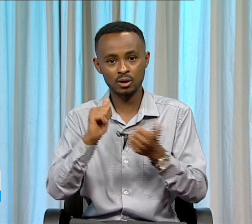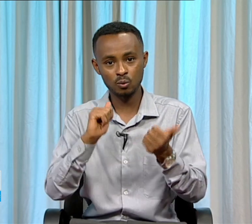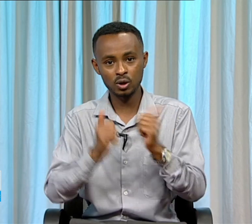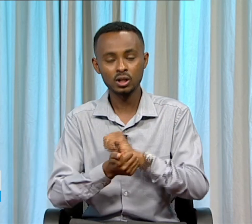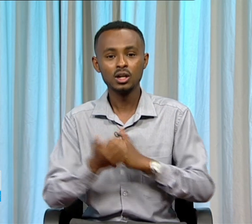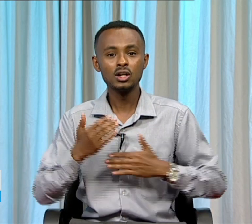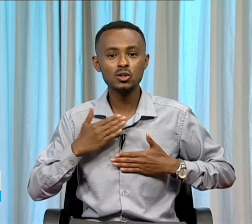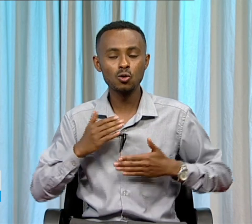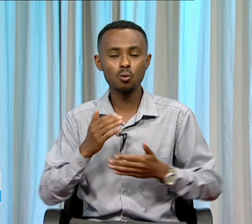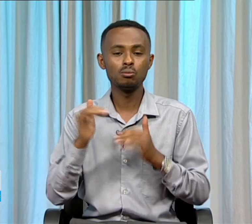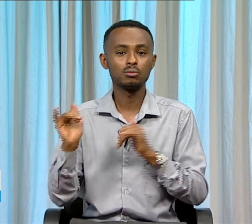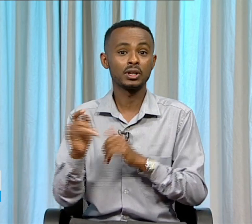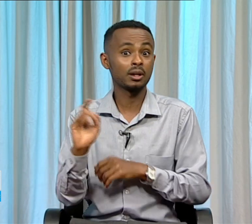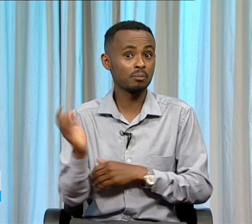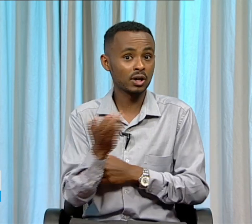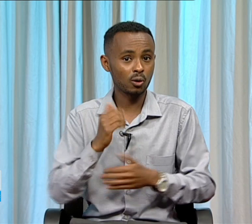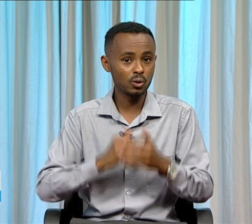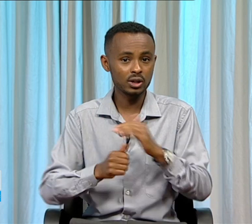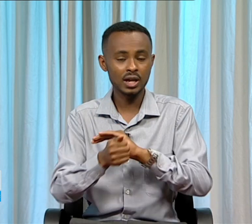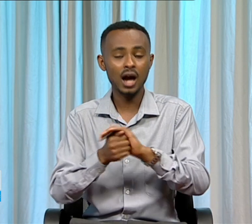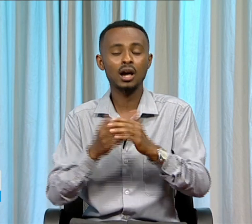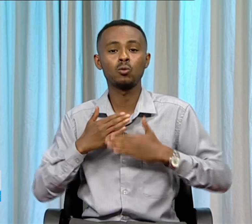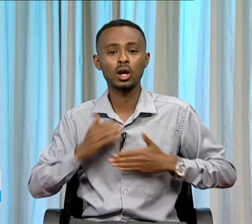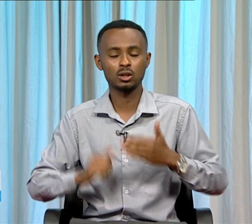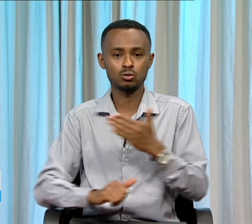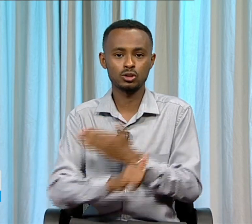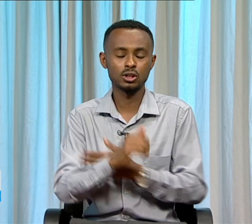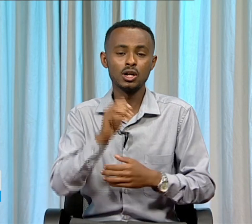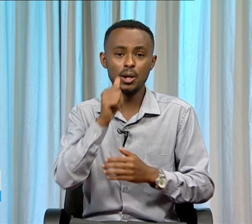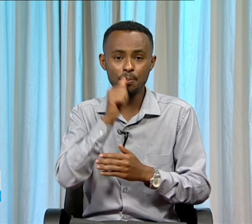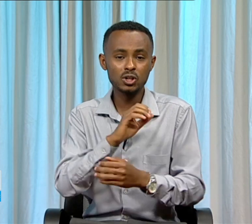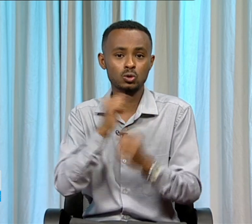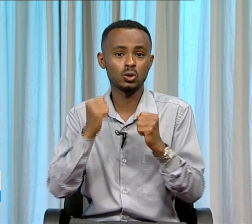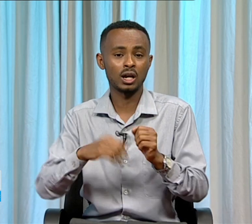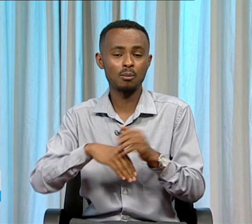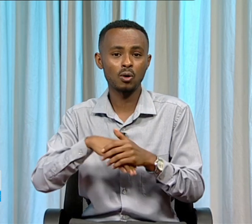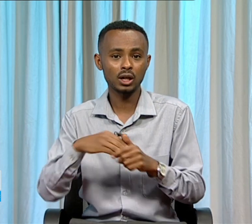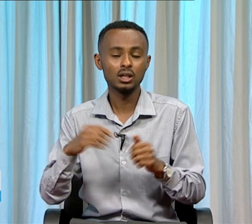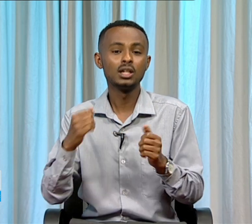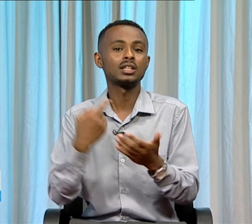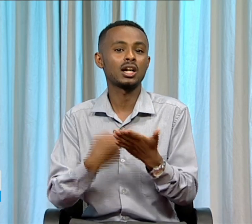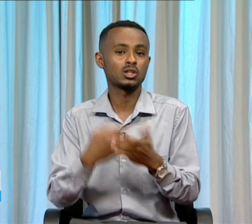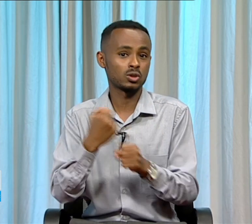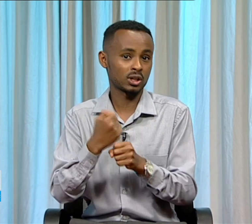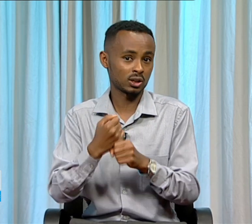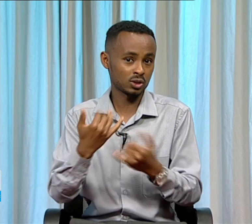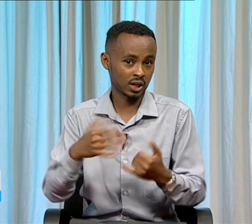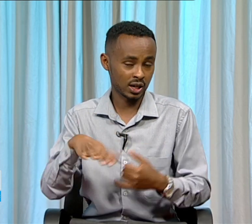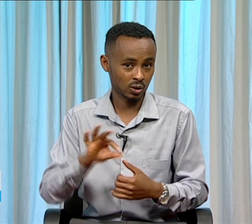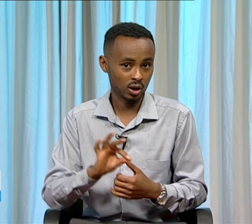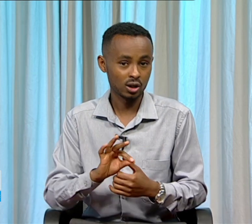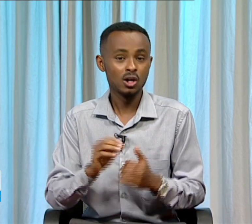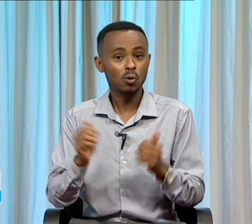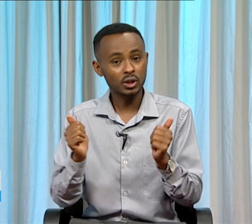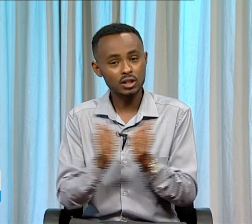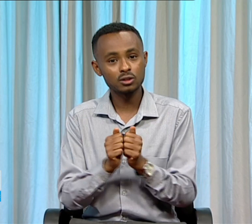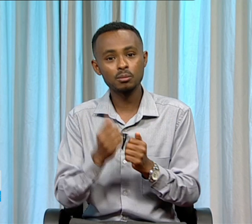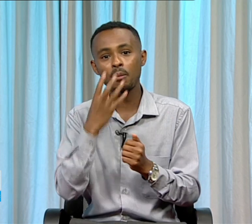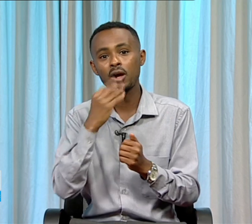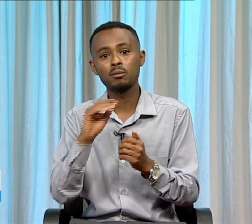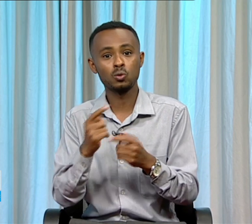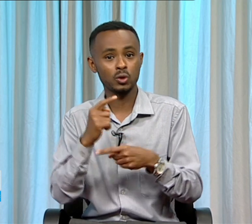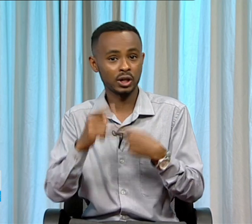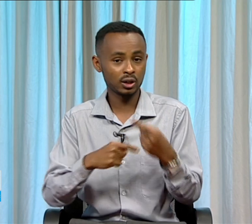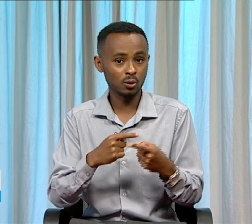ለሀገርን ለመለወጥ እንዲሁም የተደበቀውን የአካል ጉዳተኞችን እምቅ ችሎታ ለማውጣት ስራቸውን ሰርተው እዚህ ተገኝተዋል።